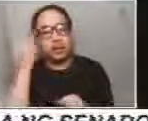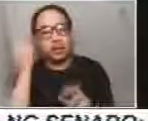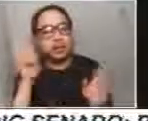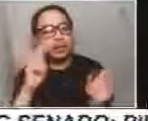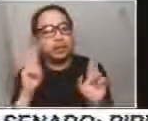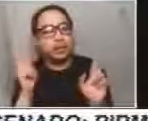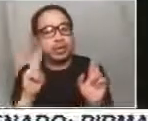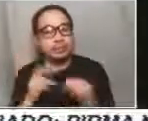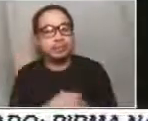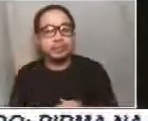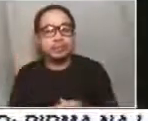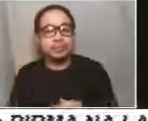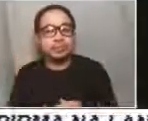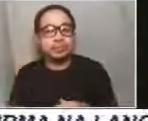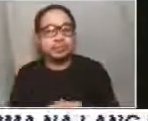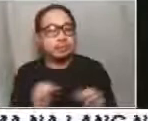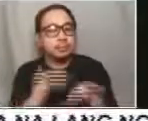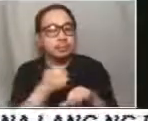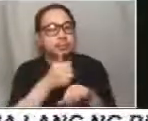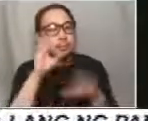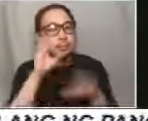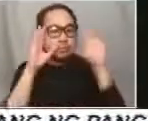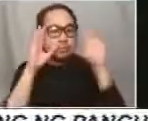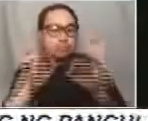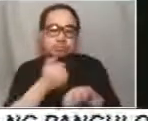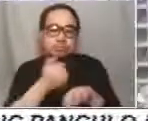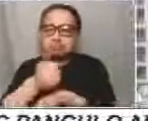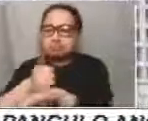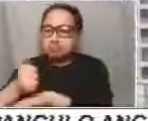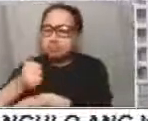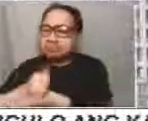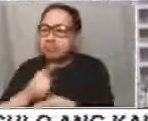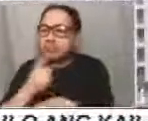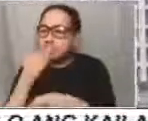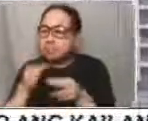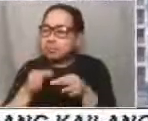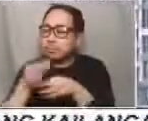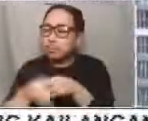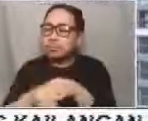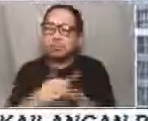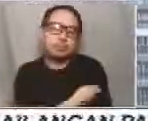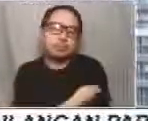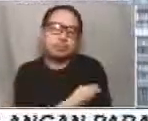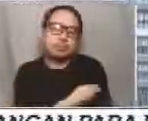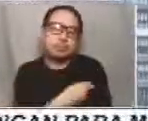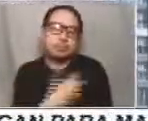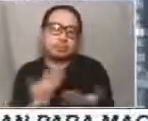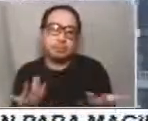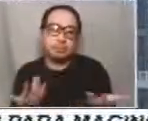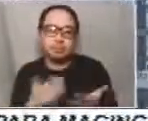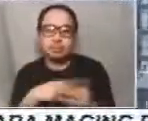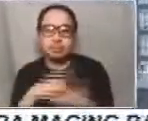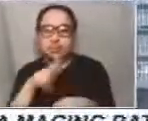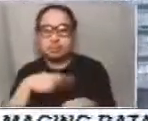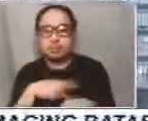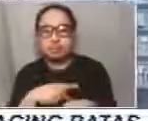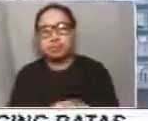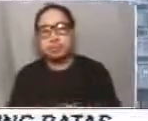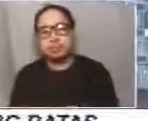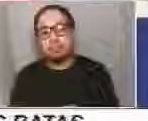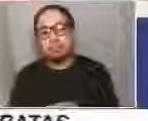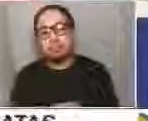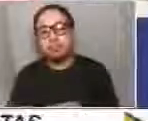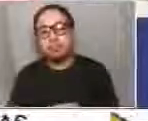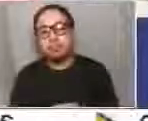Marso, tiniyak ni Cabinet Secretary Carlo Nograles na may nakalatag ng hakbang ang pamahalaan sa magiging epekto nito sa